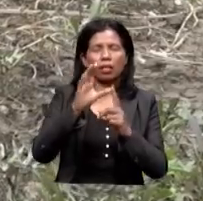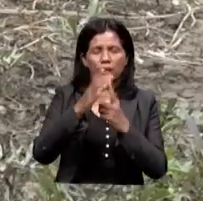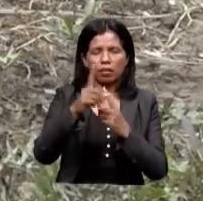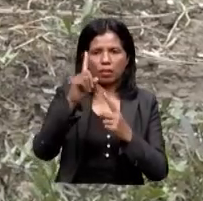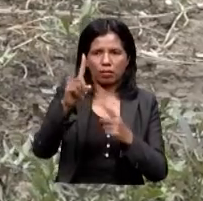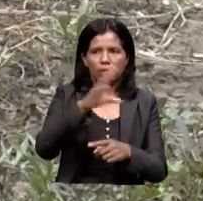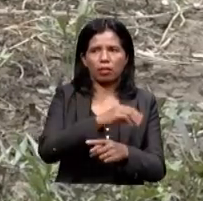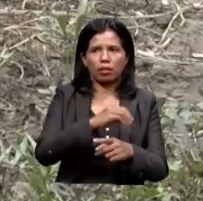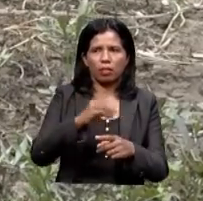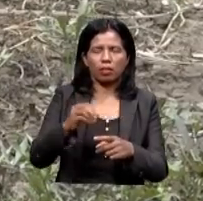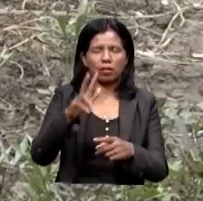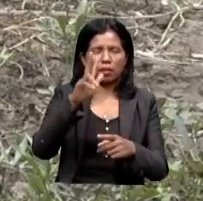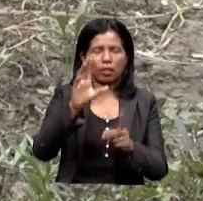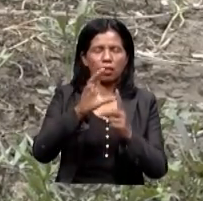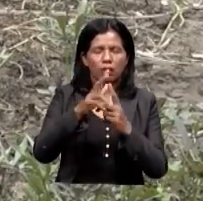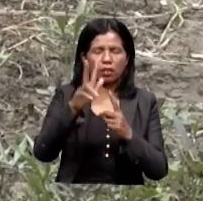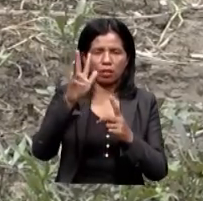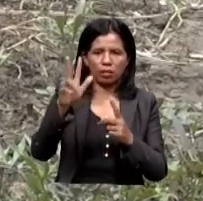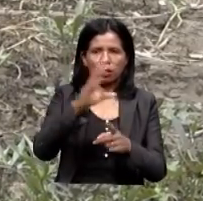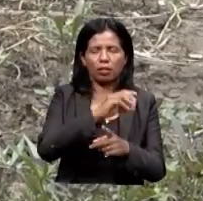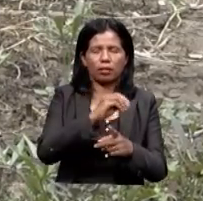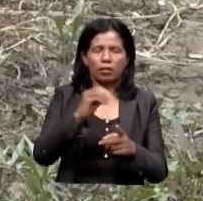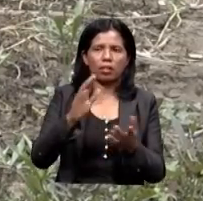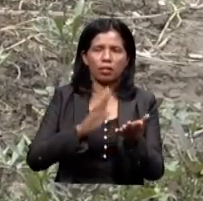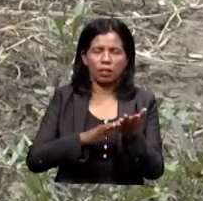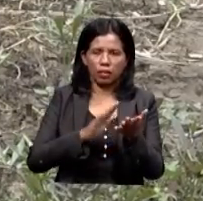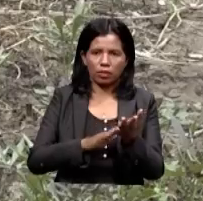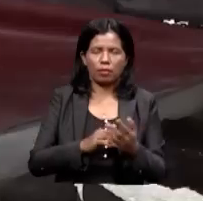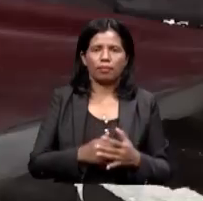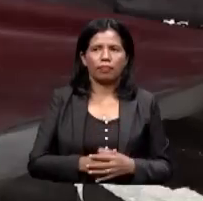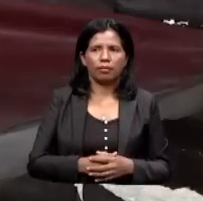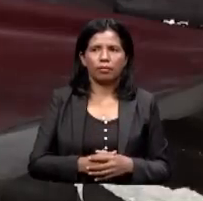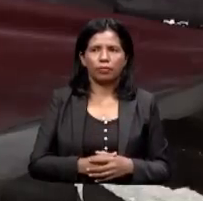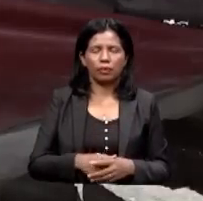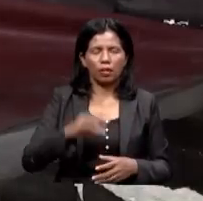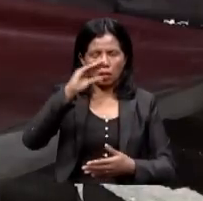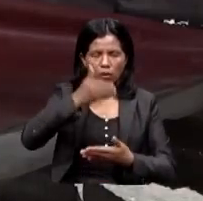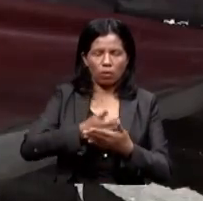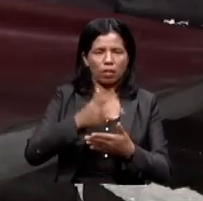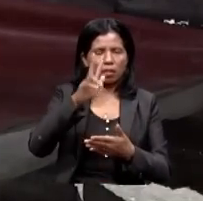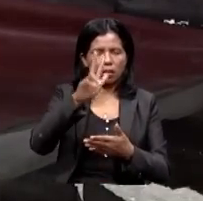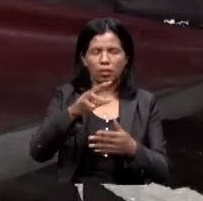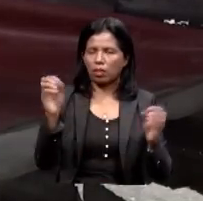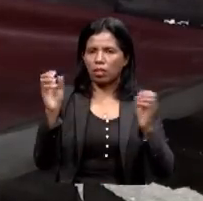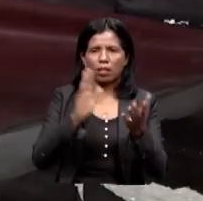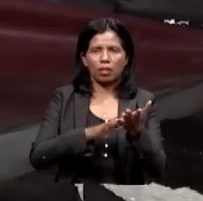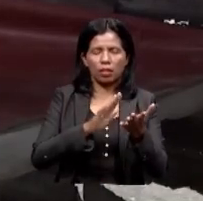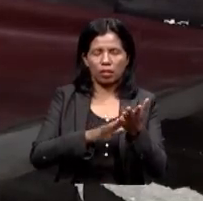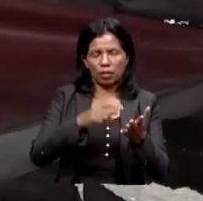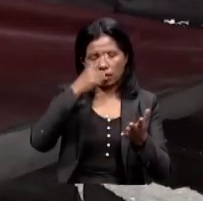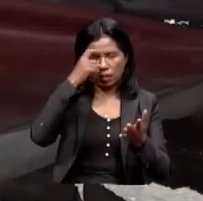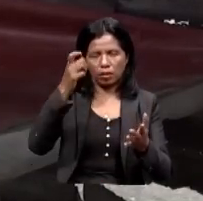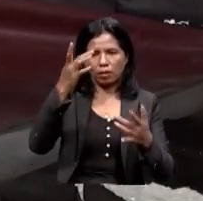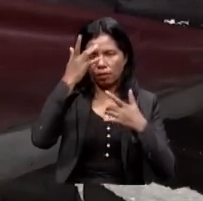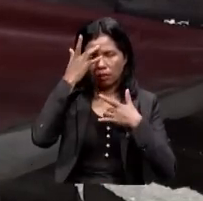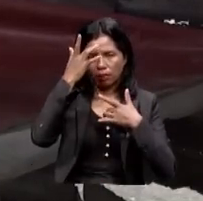segundo terceiro ano ia ensino básico, enquanto uan terceiro la escola tamba sofre